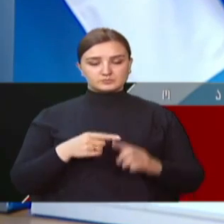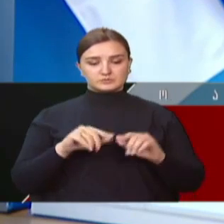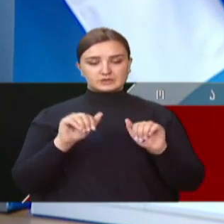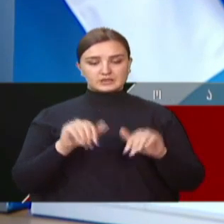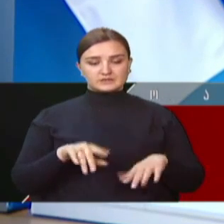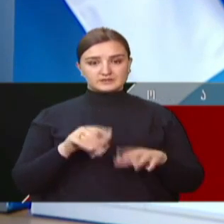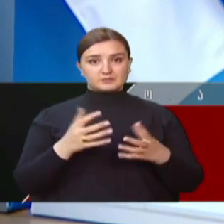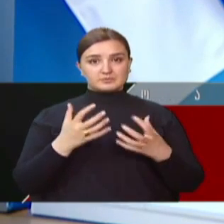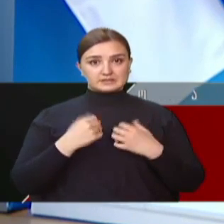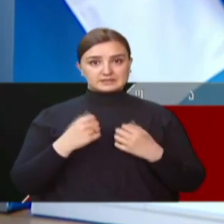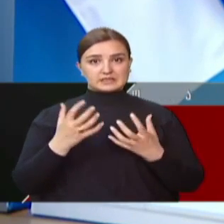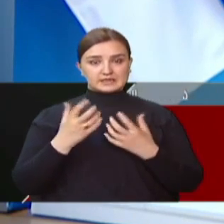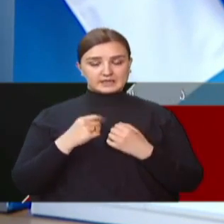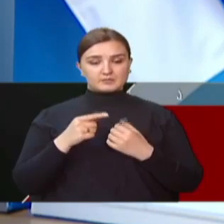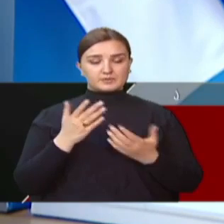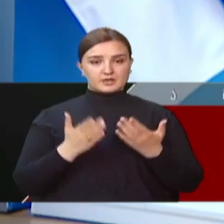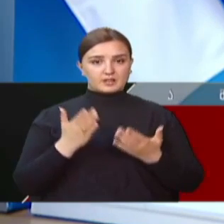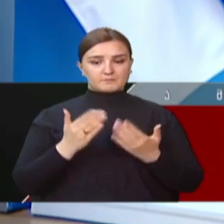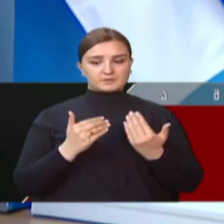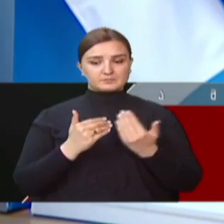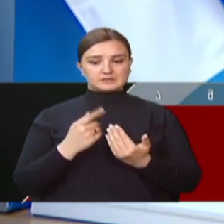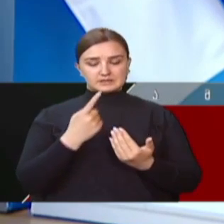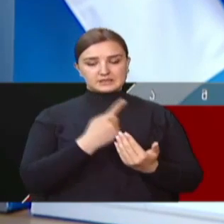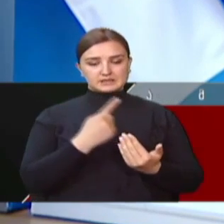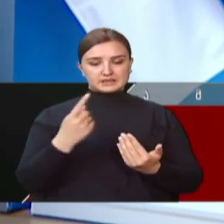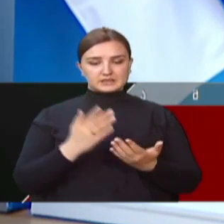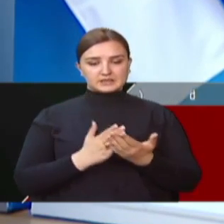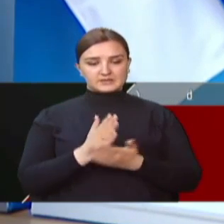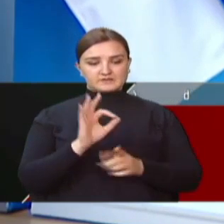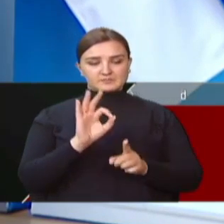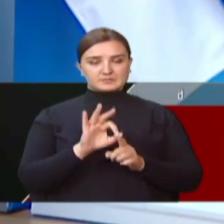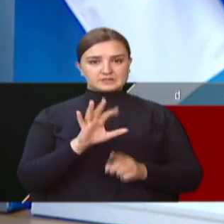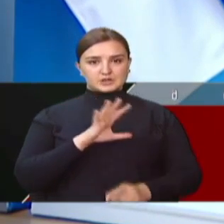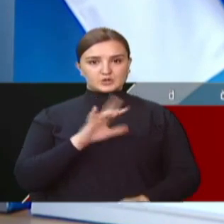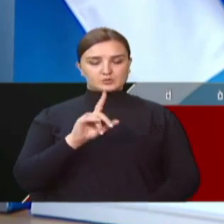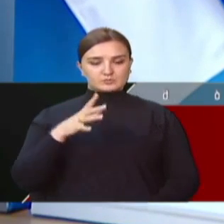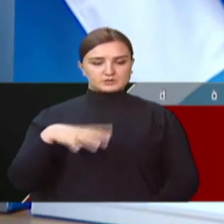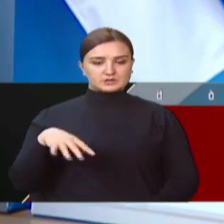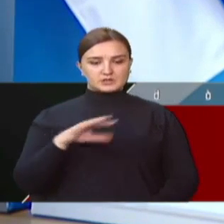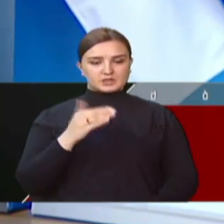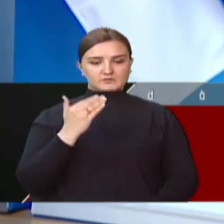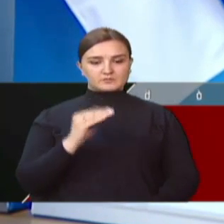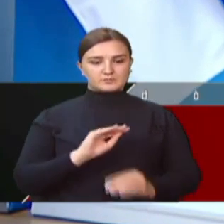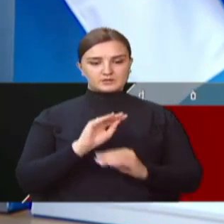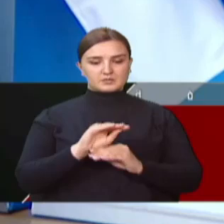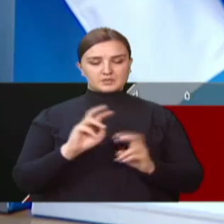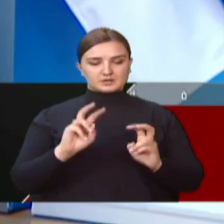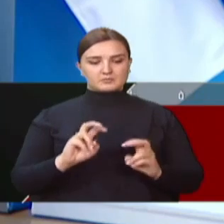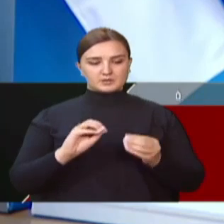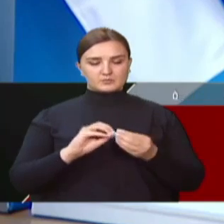გადაწყვეტილებებს იღებდა, მაღალი ალბათობით მისი ერთ-ერთი მიზანი ისიც იყო, რომ საქართველოსთვის დამატებითი